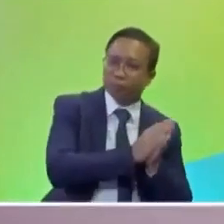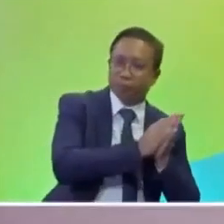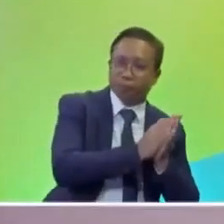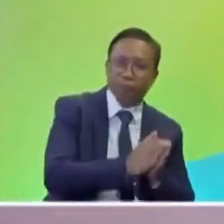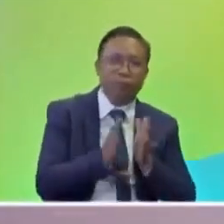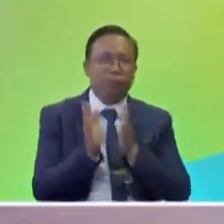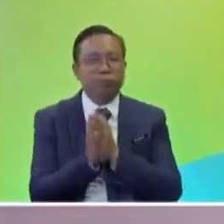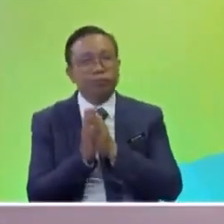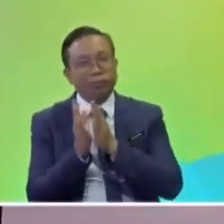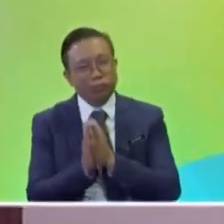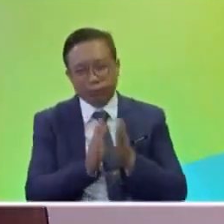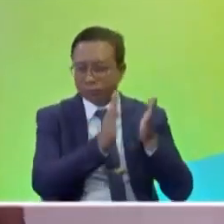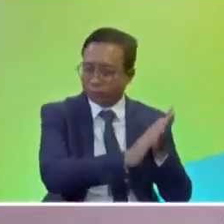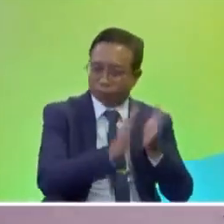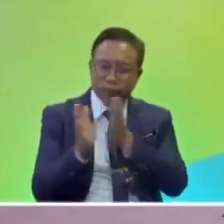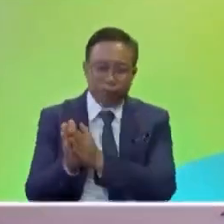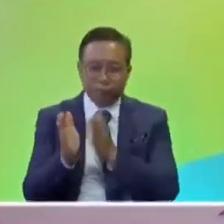Gerak.